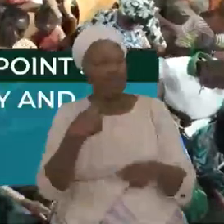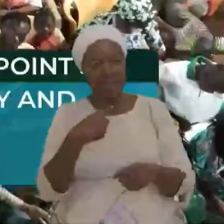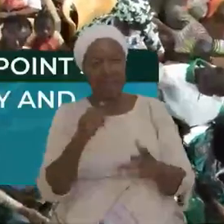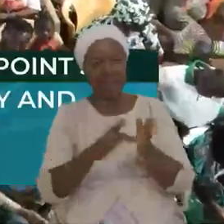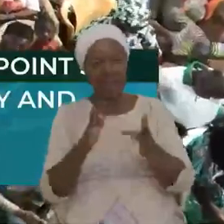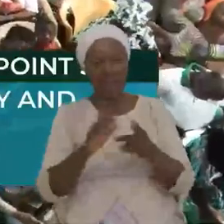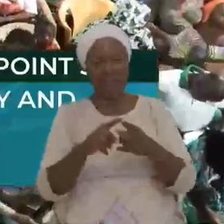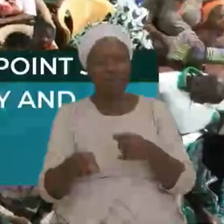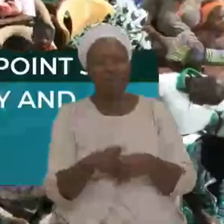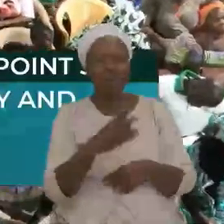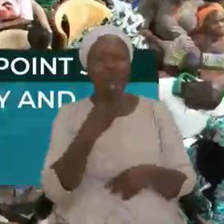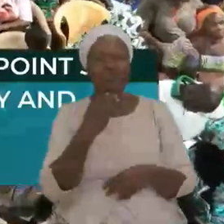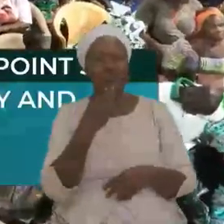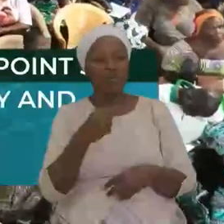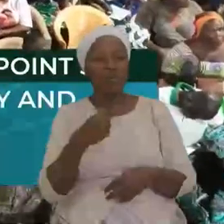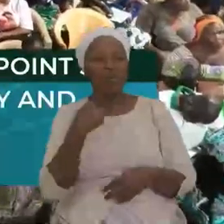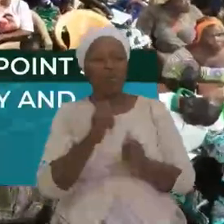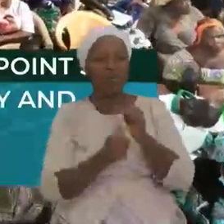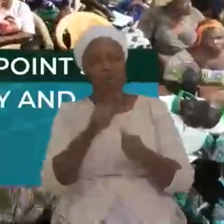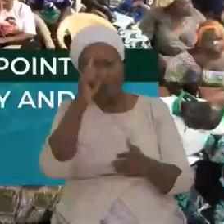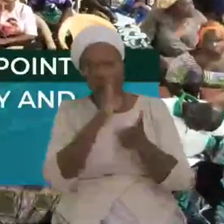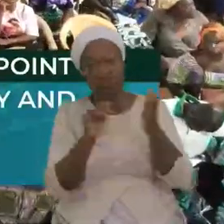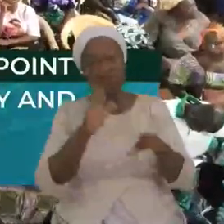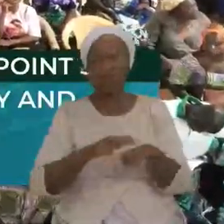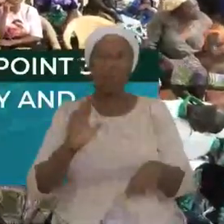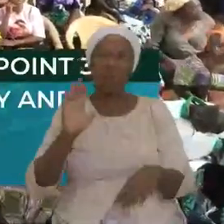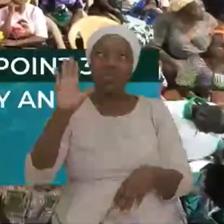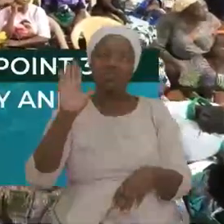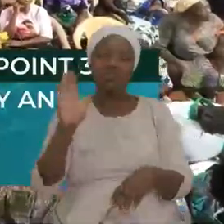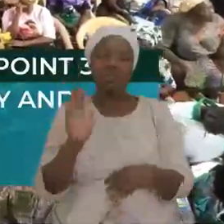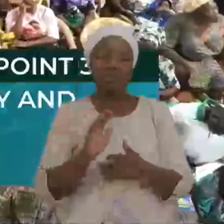et il dit aux Juifs qui avaient cru en lui,